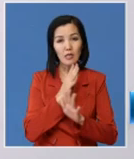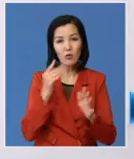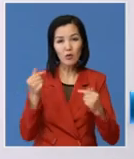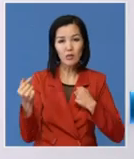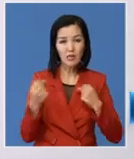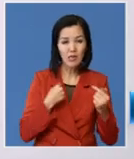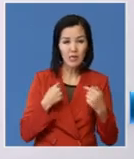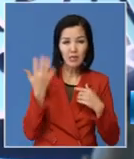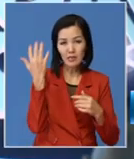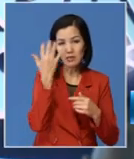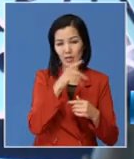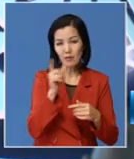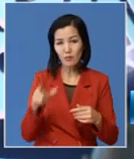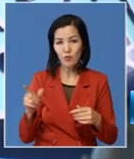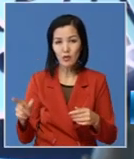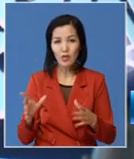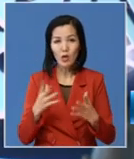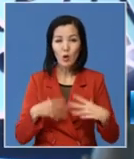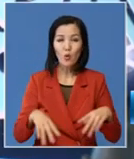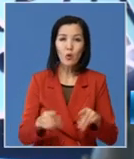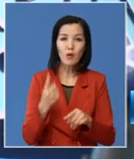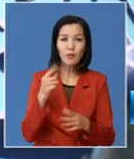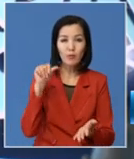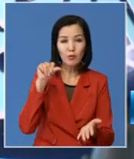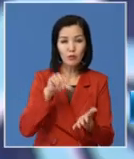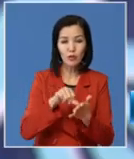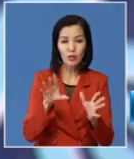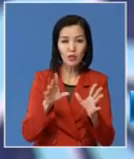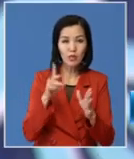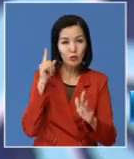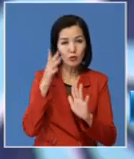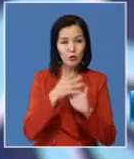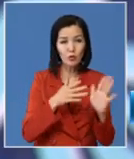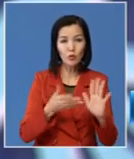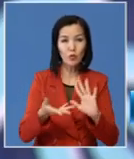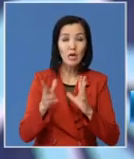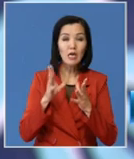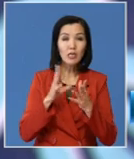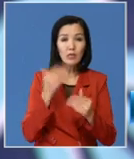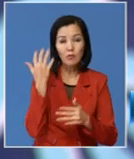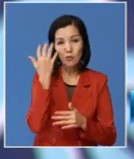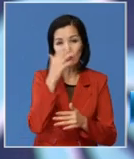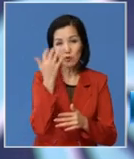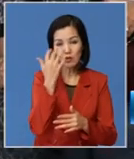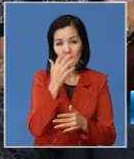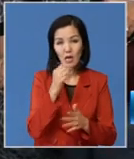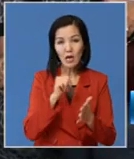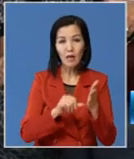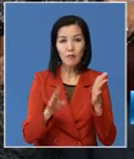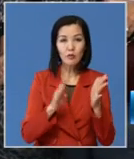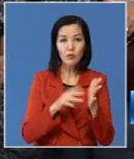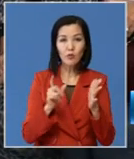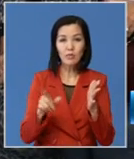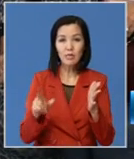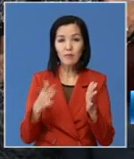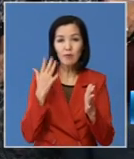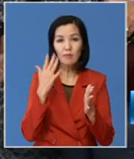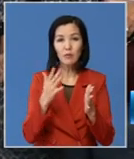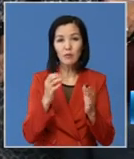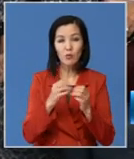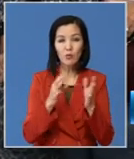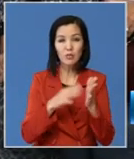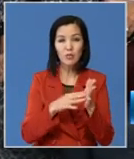Индонезиялық Ахмад Зулқарнайын аяқ-қолы жоқ болып туылған. Десе де бұндай ерекшелік оның кәсіби фотограф болуына еш кедергі бола алмады. 26 жастағы